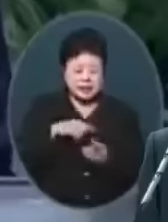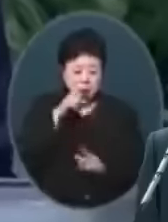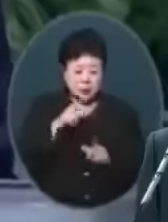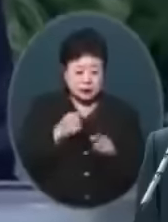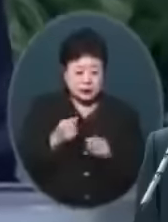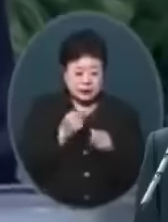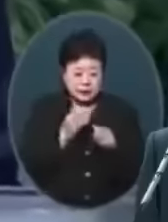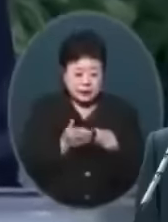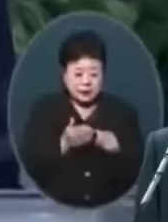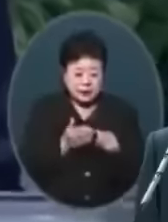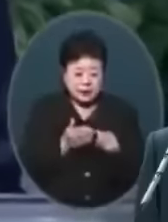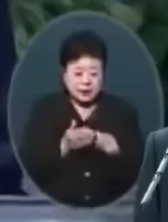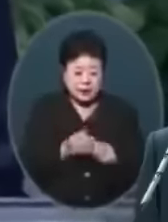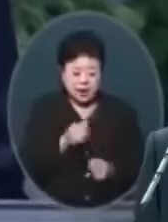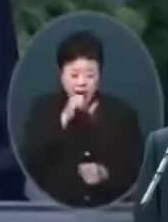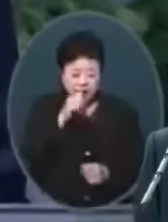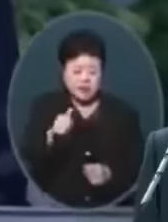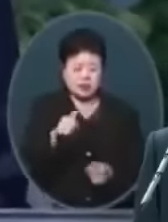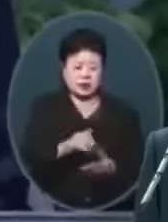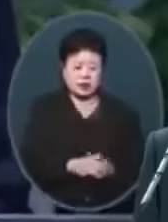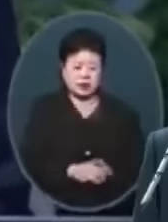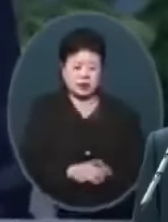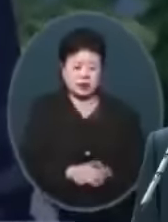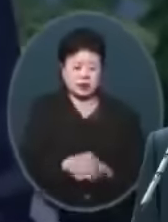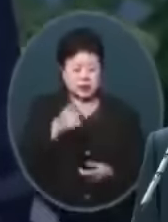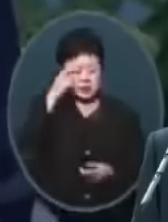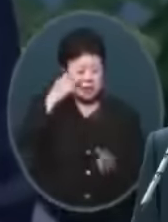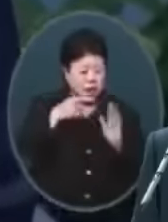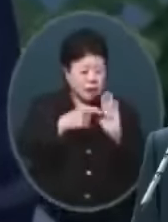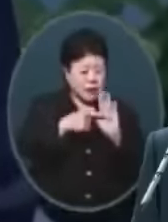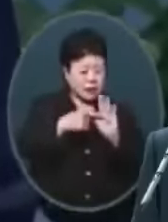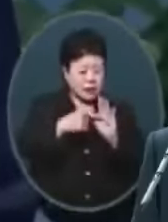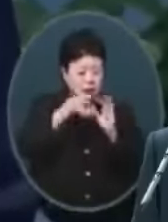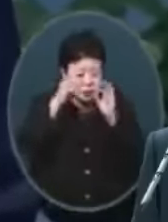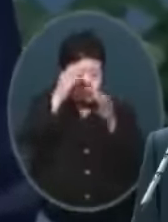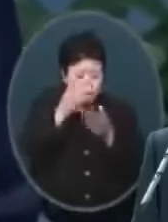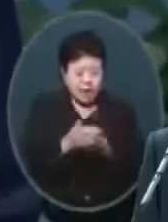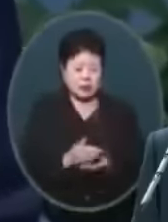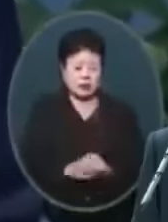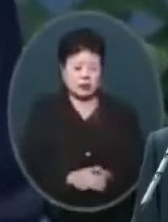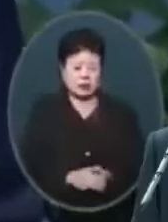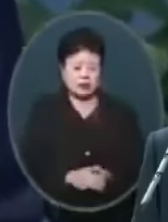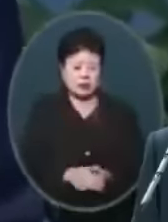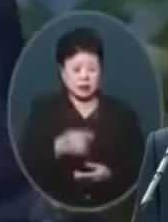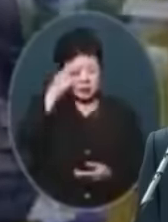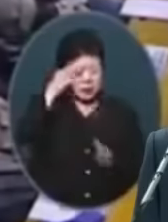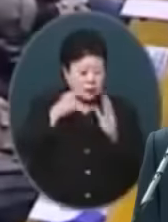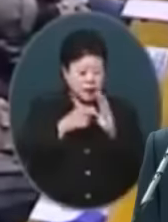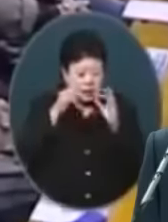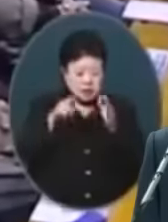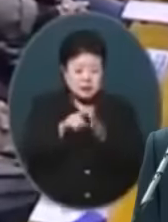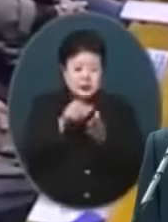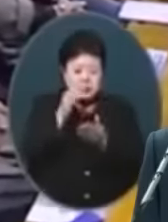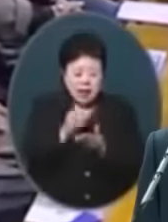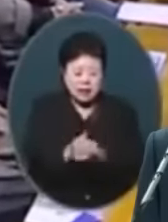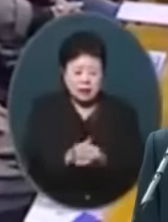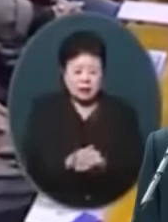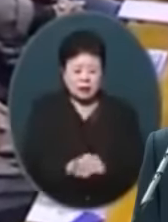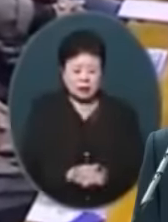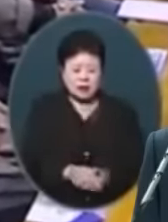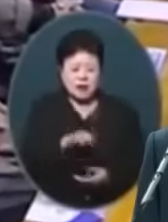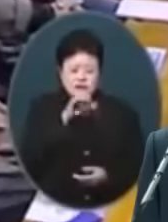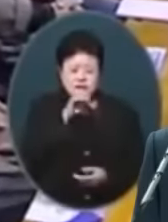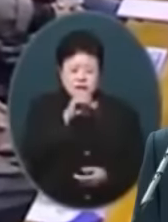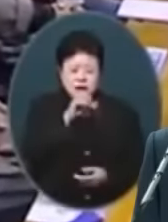가지십시오. 절대로 부정적으로 보지 말고 부정적으로 믿지 말고 불평,